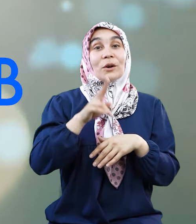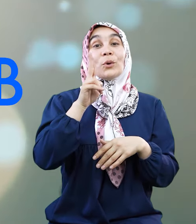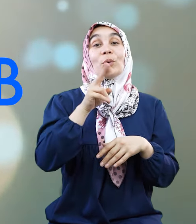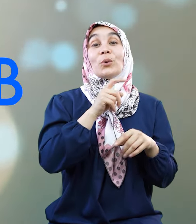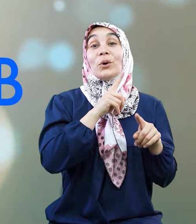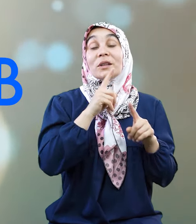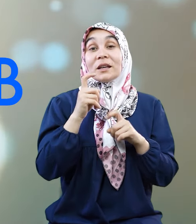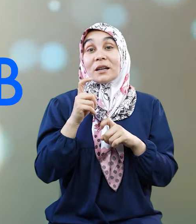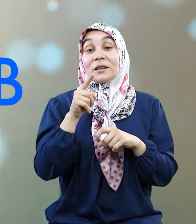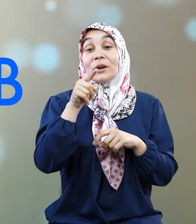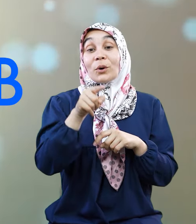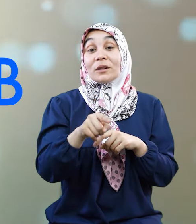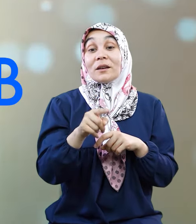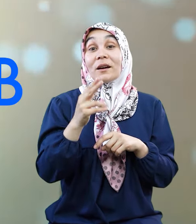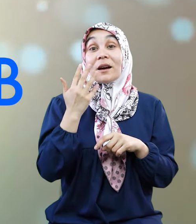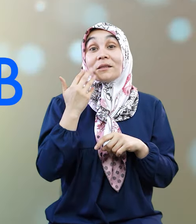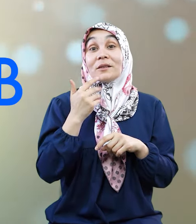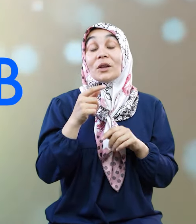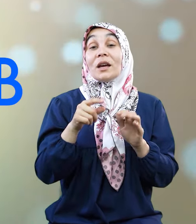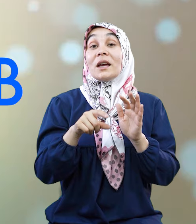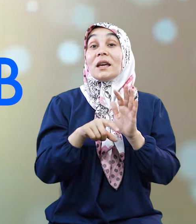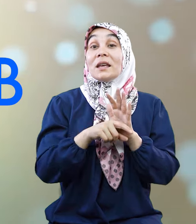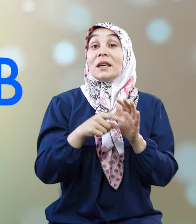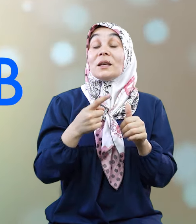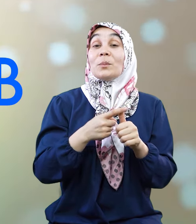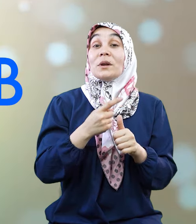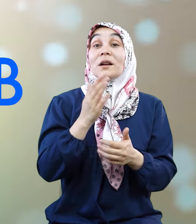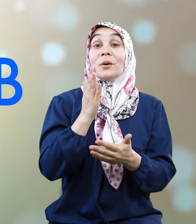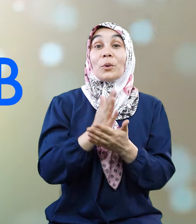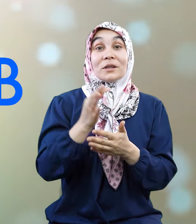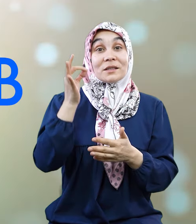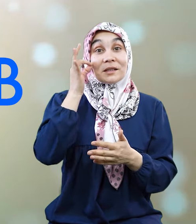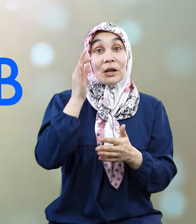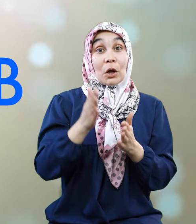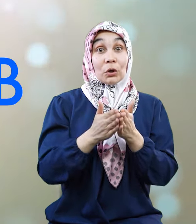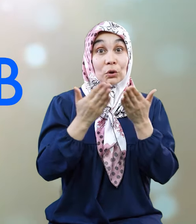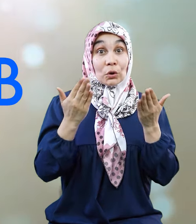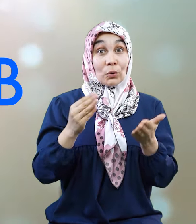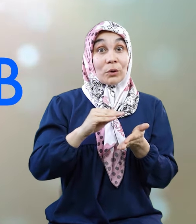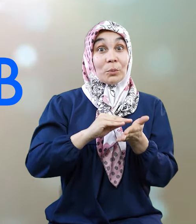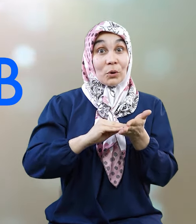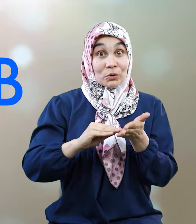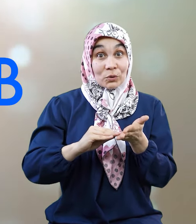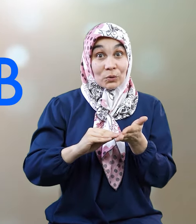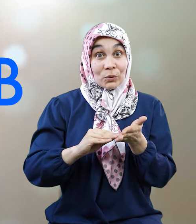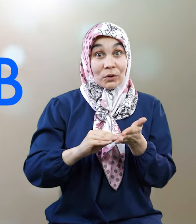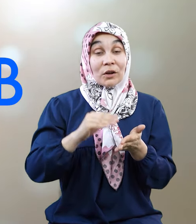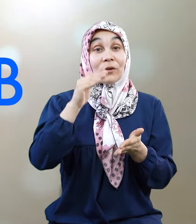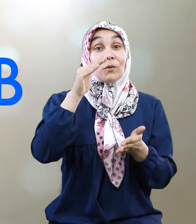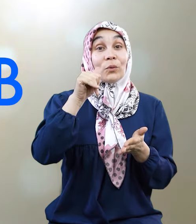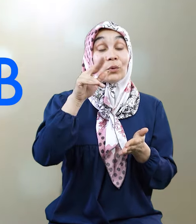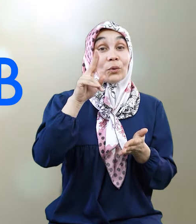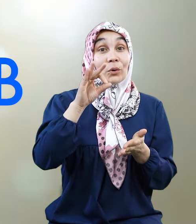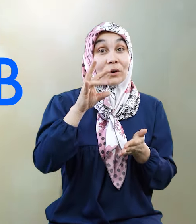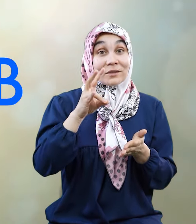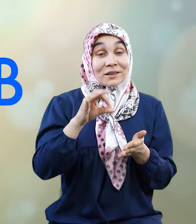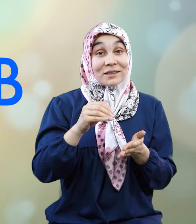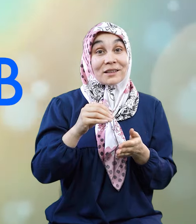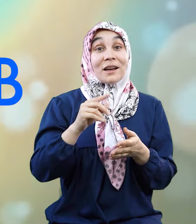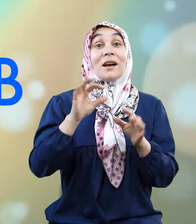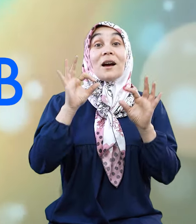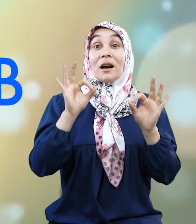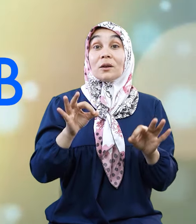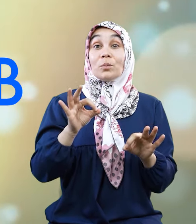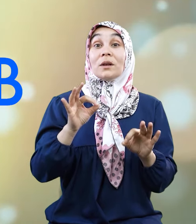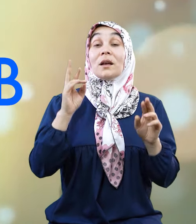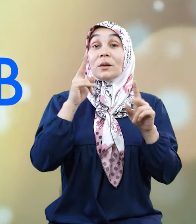Qur'oni Karimda Qur'onni qanday nomlar bilan zikr etilgan? Kitob, ya'ni yozuv. Furqon, ya'ni haq